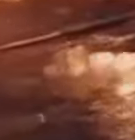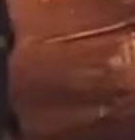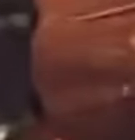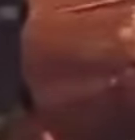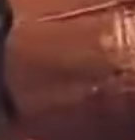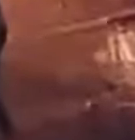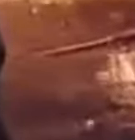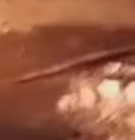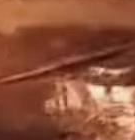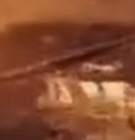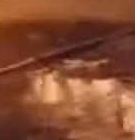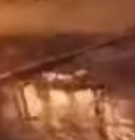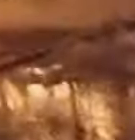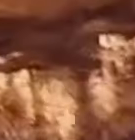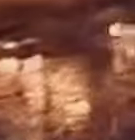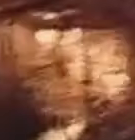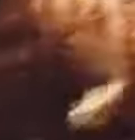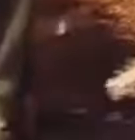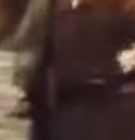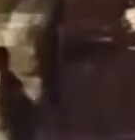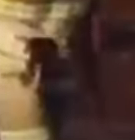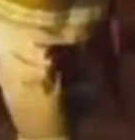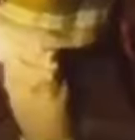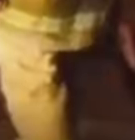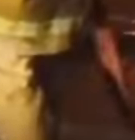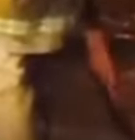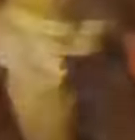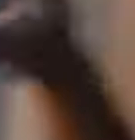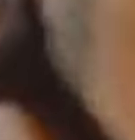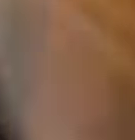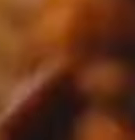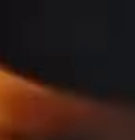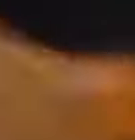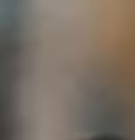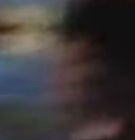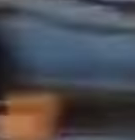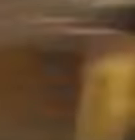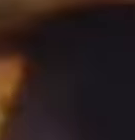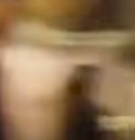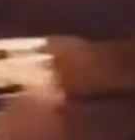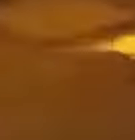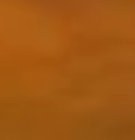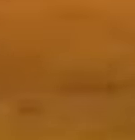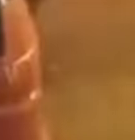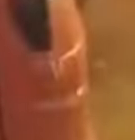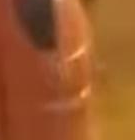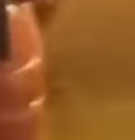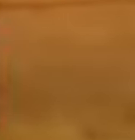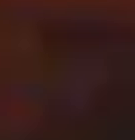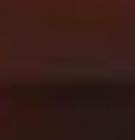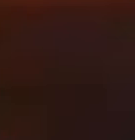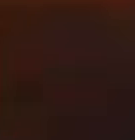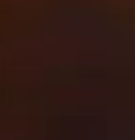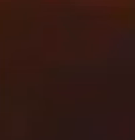Martin Panjaitan meninggal saat menjalankan tugas memadamkan kebakaran di Pasar Cisalak beberapa hari sebelumnya. Korban diduga terlalu banyak menghirup asap